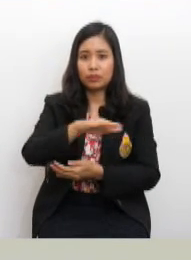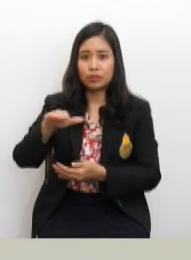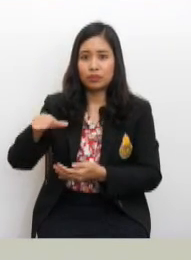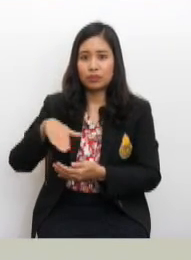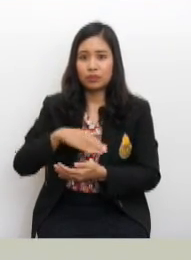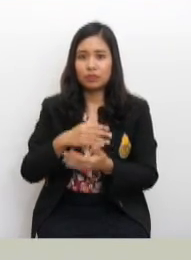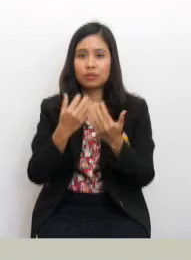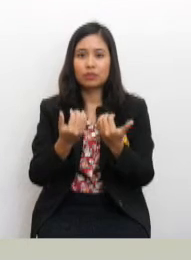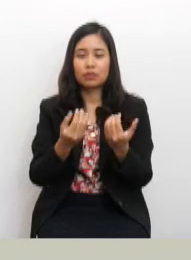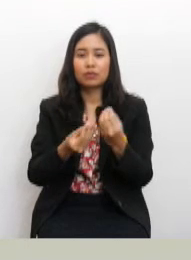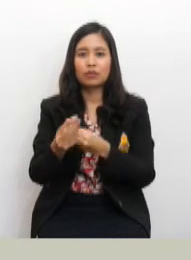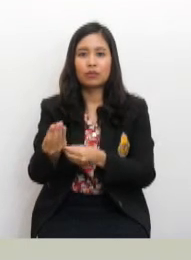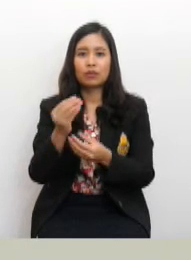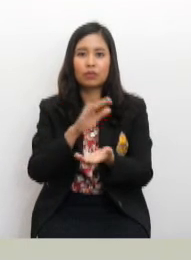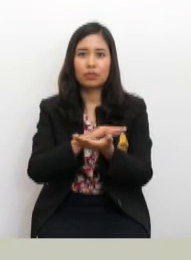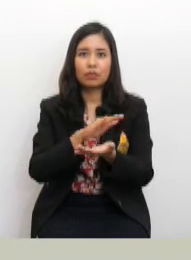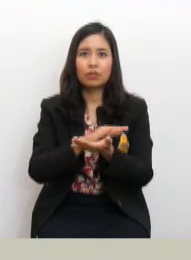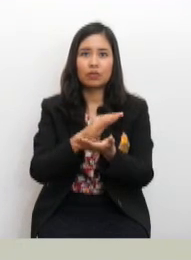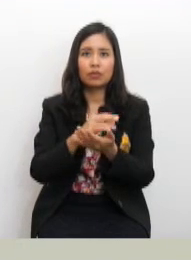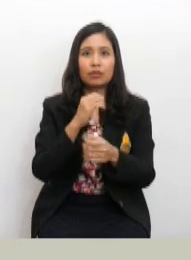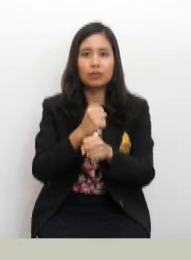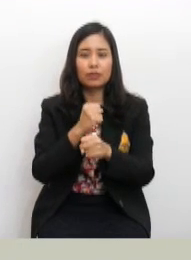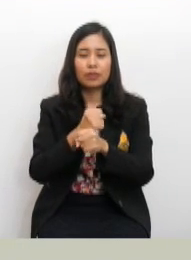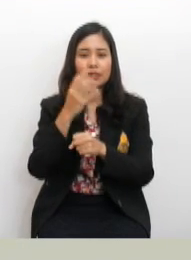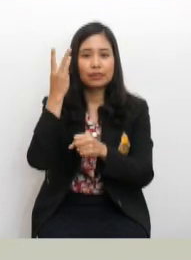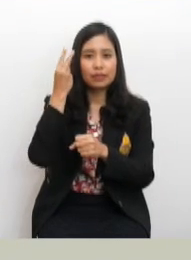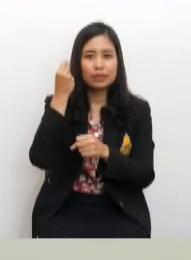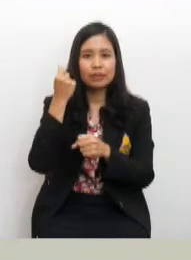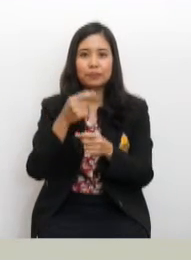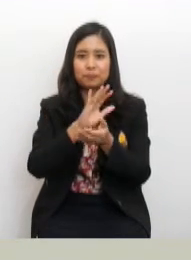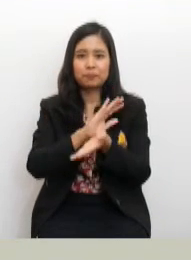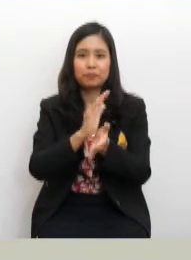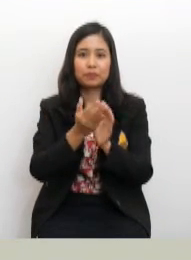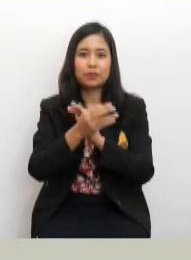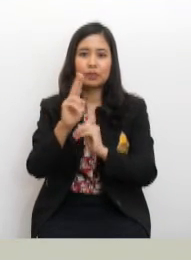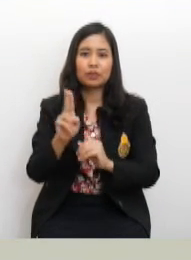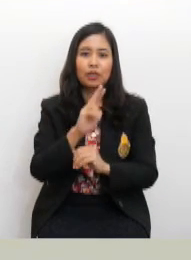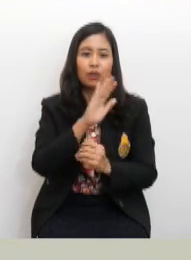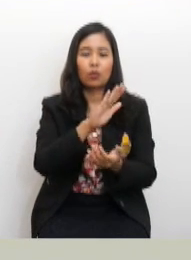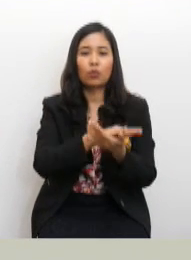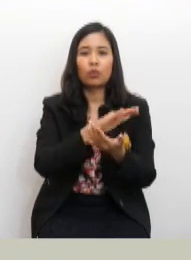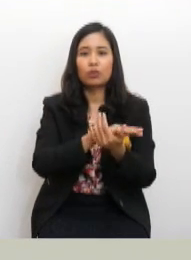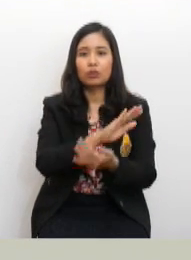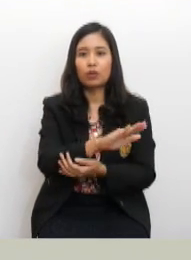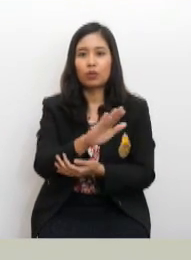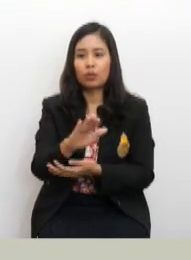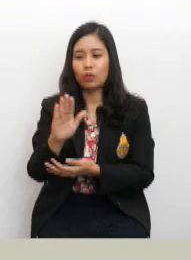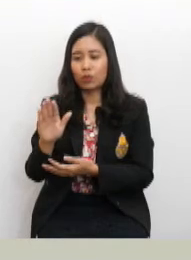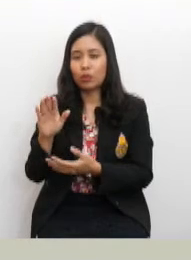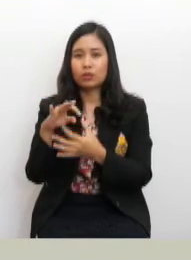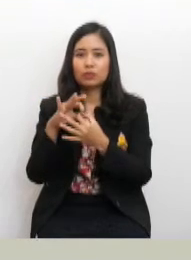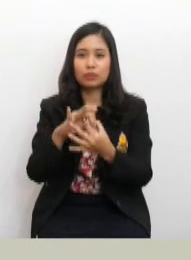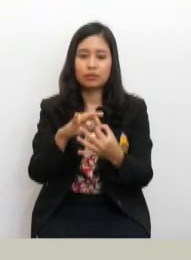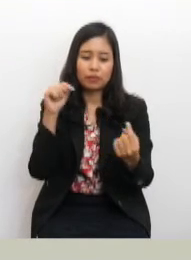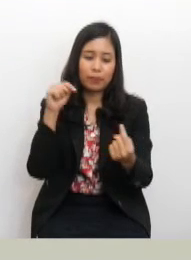โรงเรียนที่อื่นๆนะครับได้นำแนวคิดตรงนี้ไปปรับใช้กับบริบทของแต่ละโรงเรียนซึ่งก็จะสอดคล้องกับ